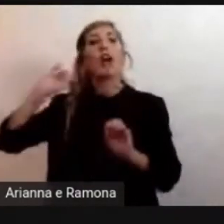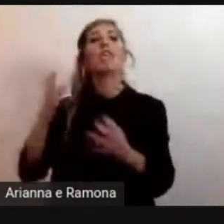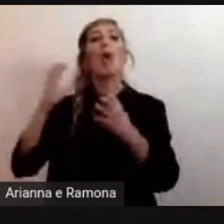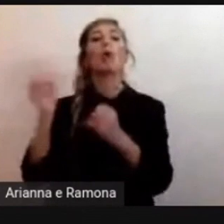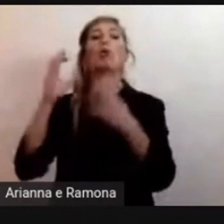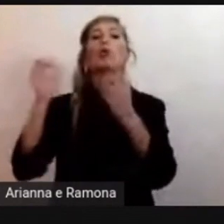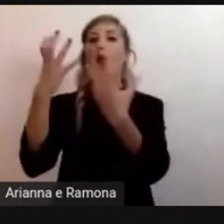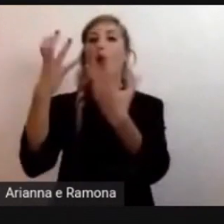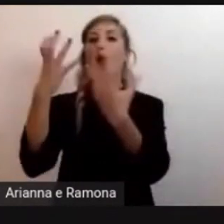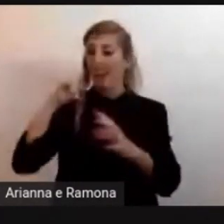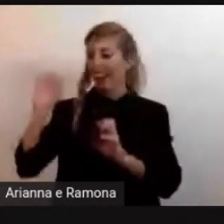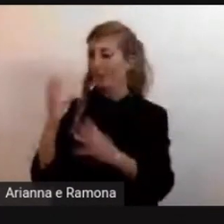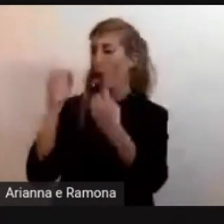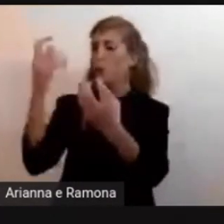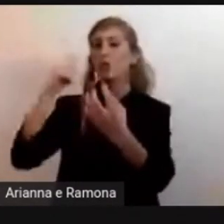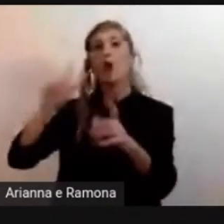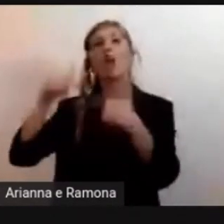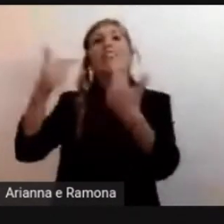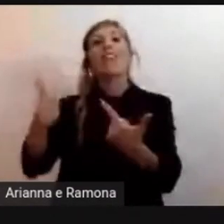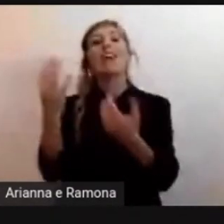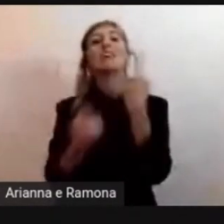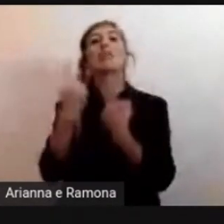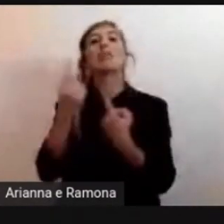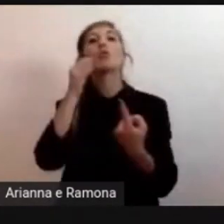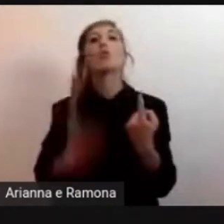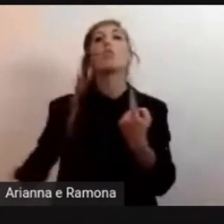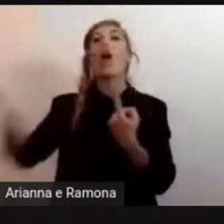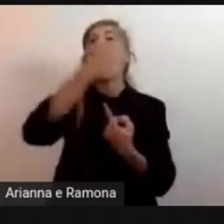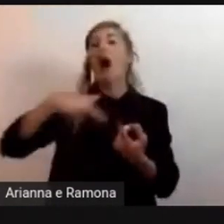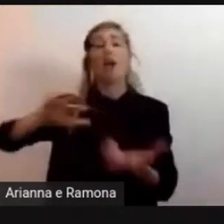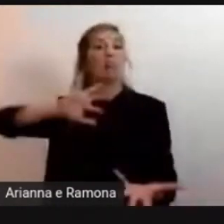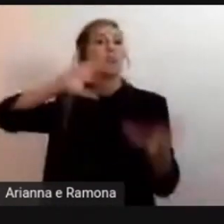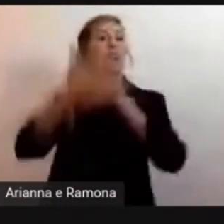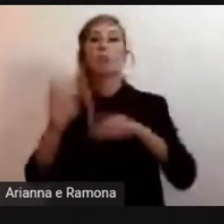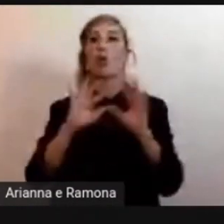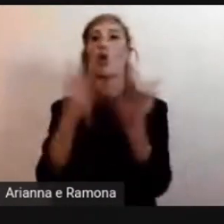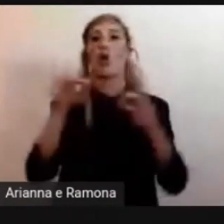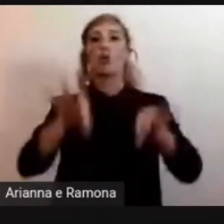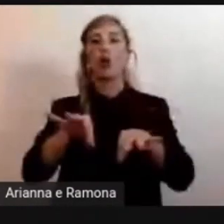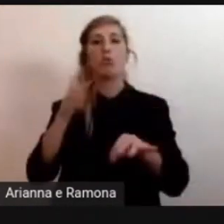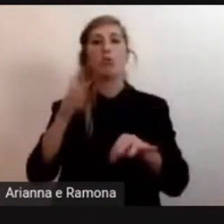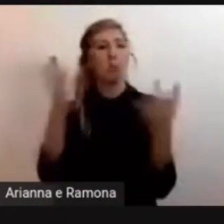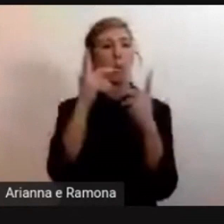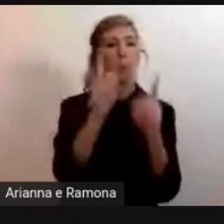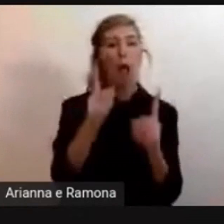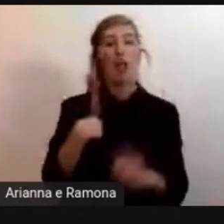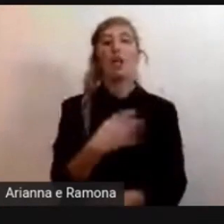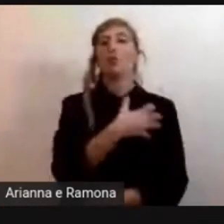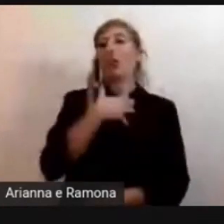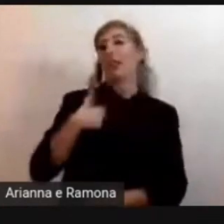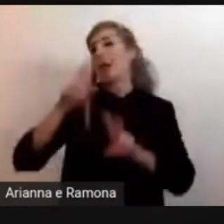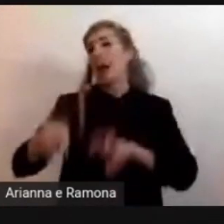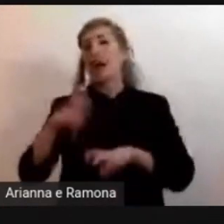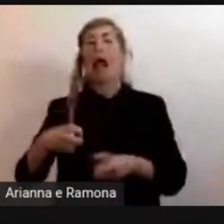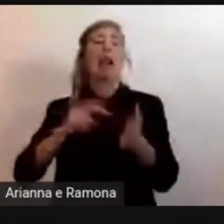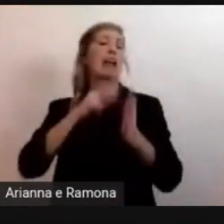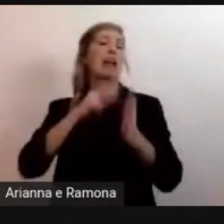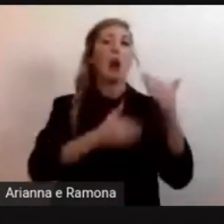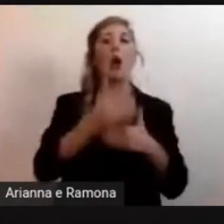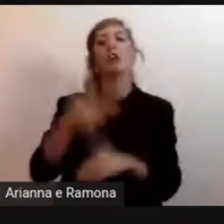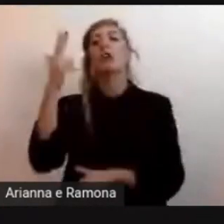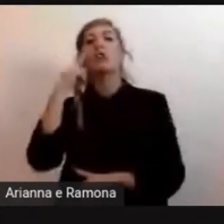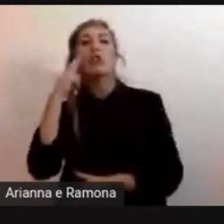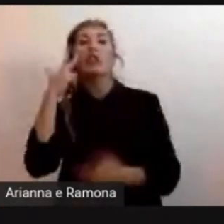destinate a cambiare la condizione umana sull'intero che abita sono la rivoluzione scientifica grave industriali tecnologica